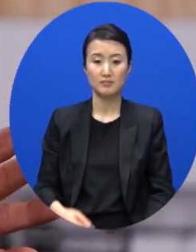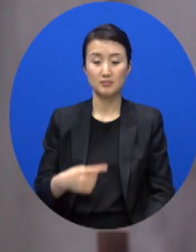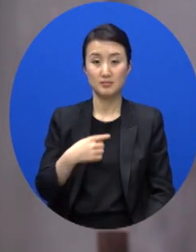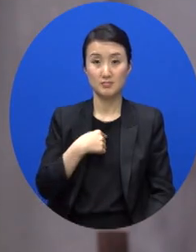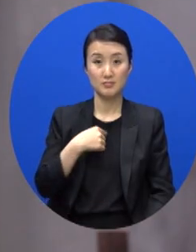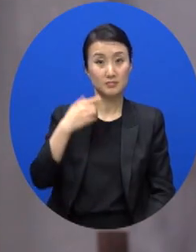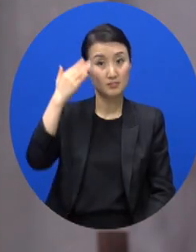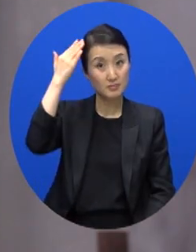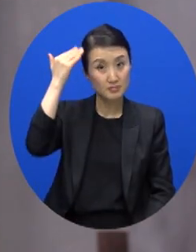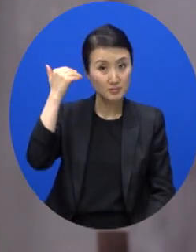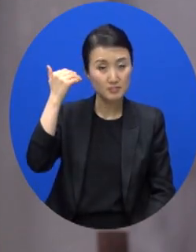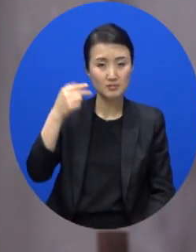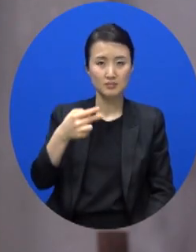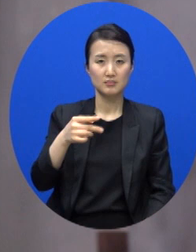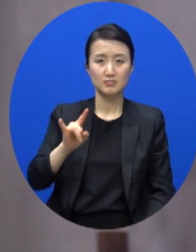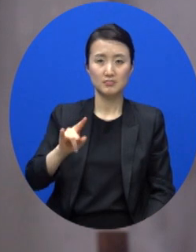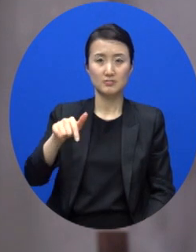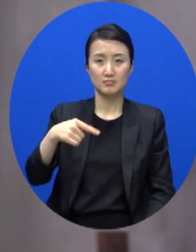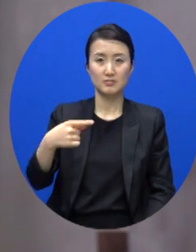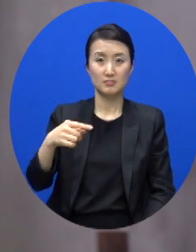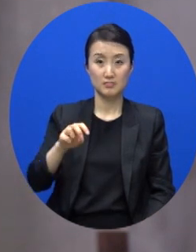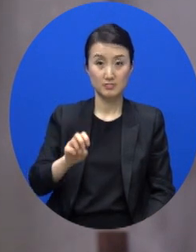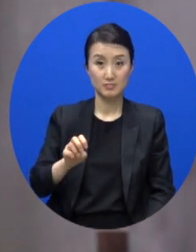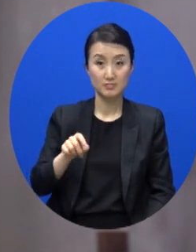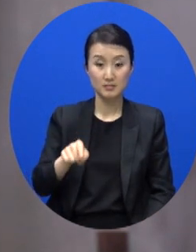우리의 대금은